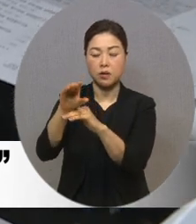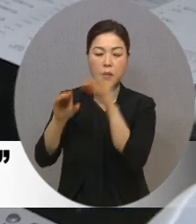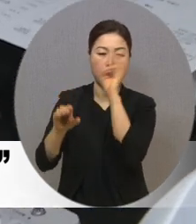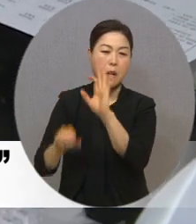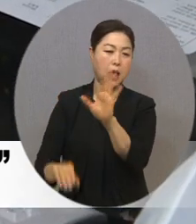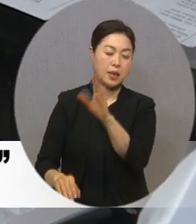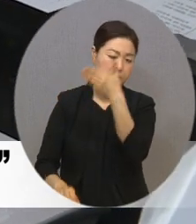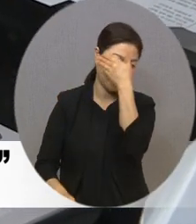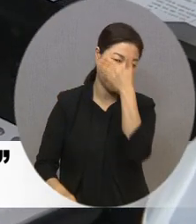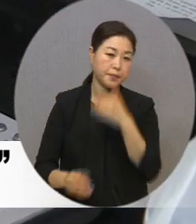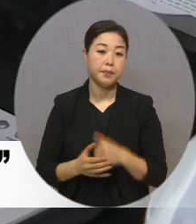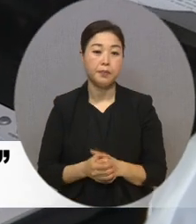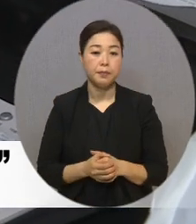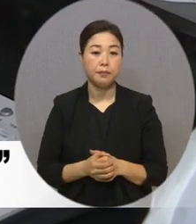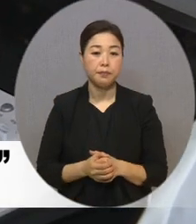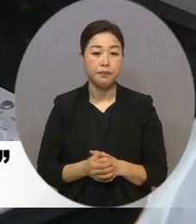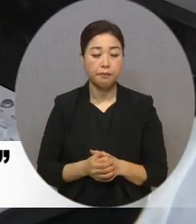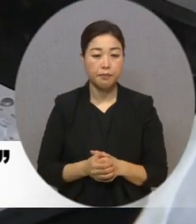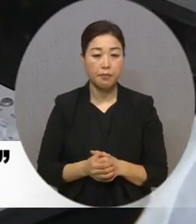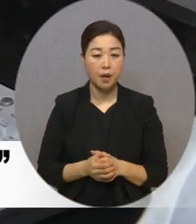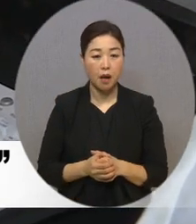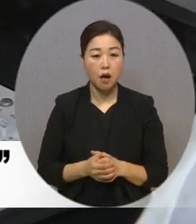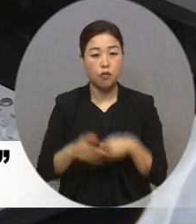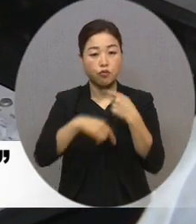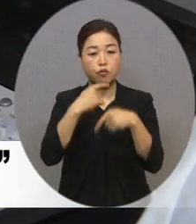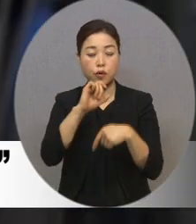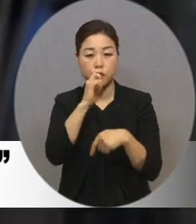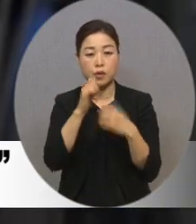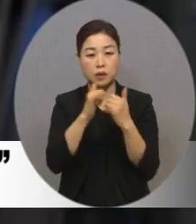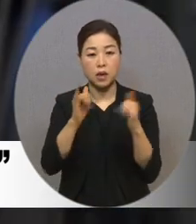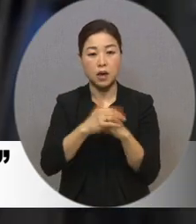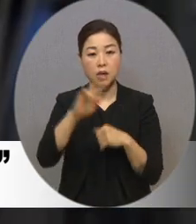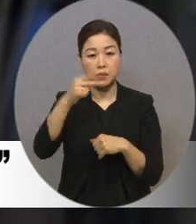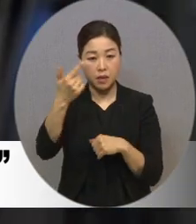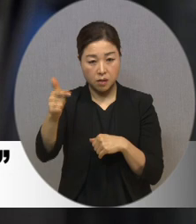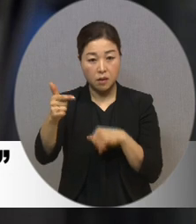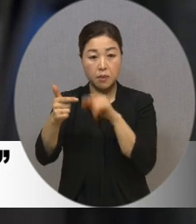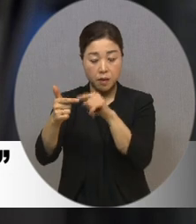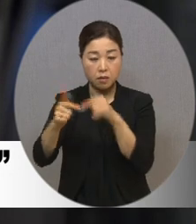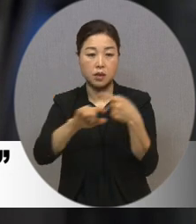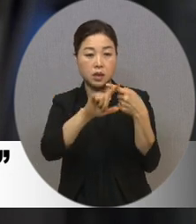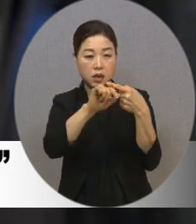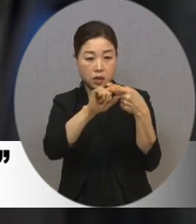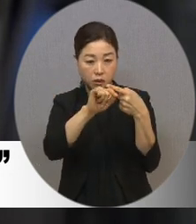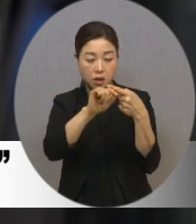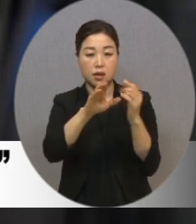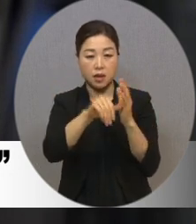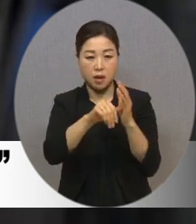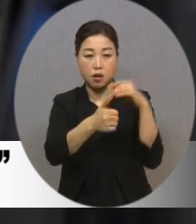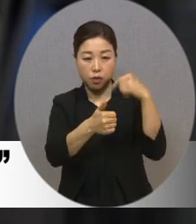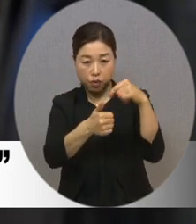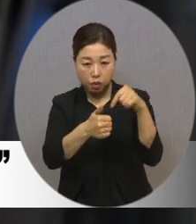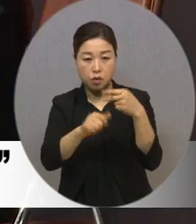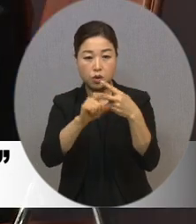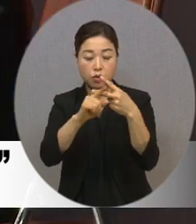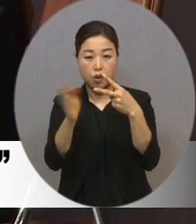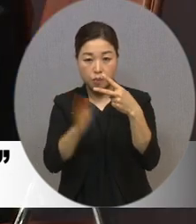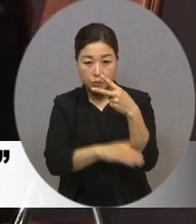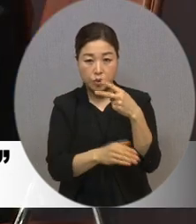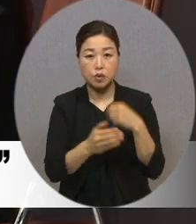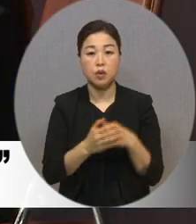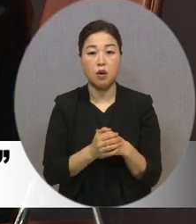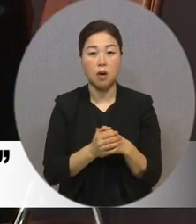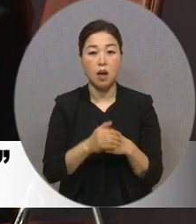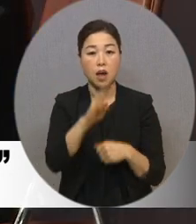있습니다. 한농협은 수어통역사 206명을 1월 중으로 교육시키고 2월부터 공중파 방송